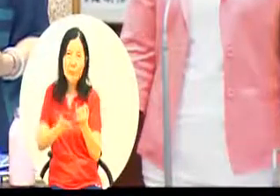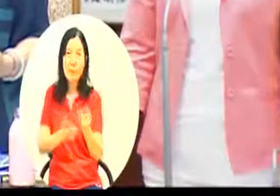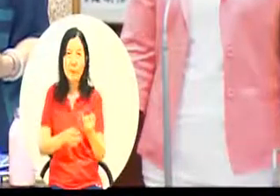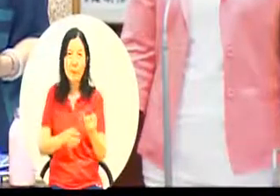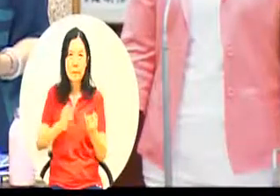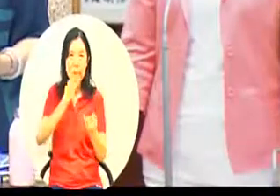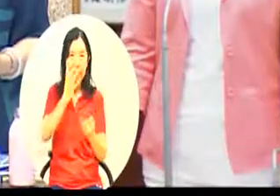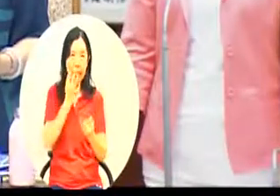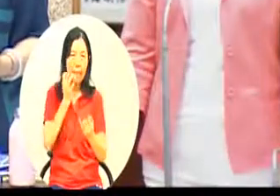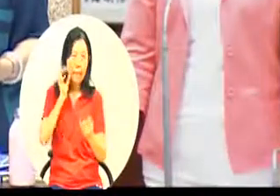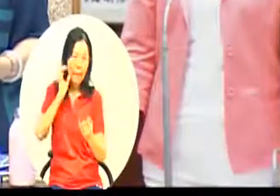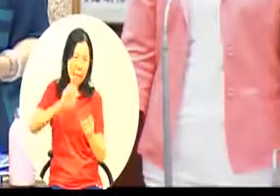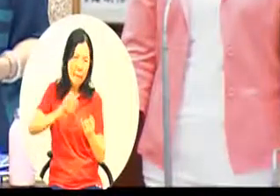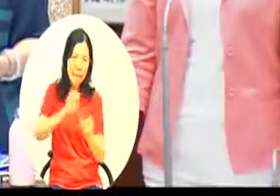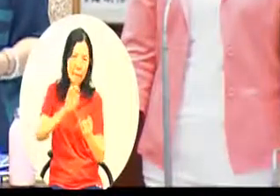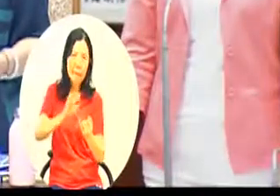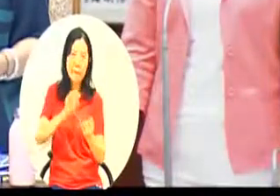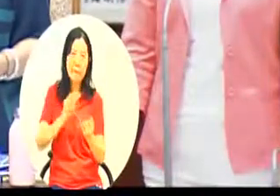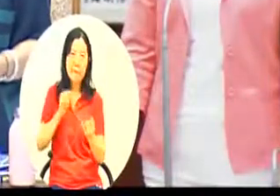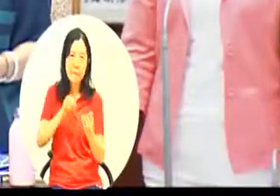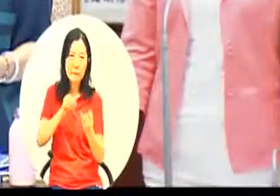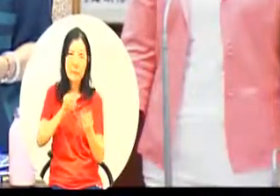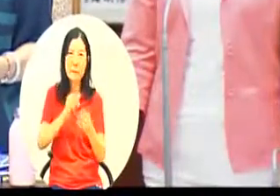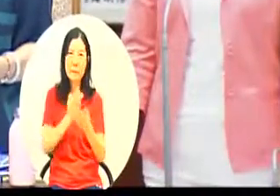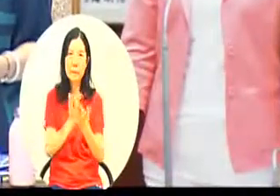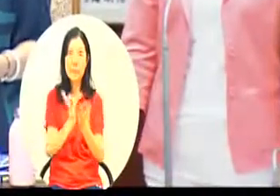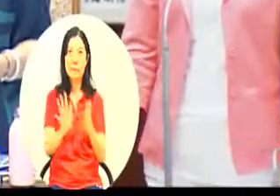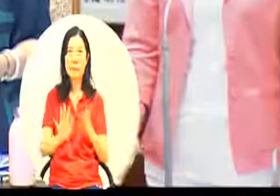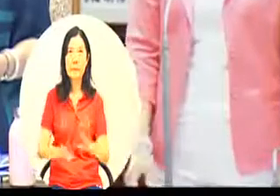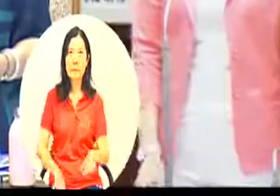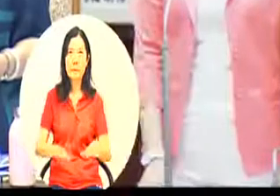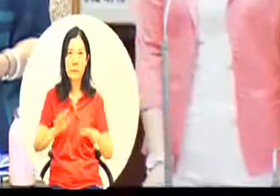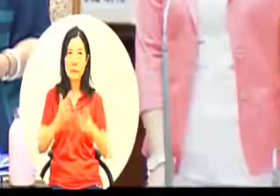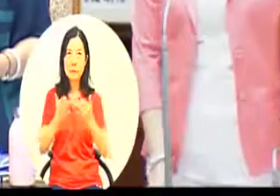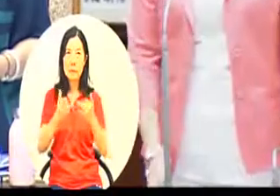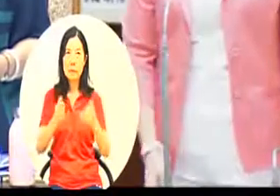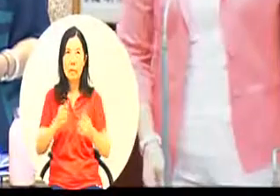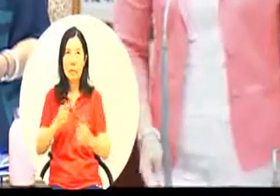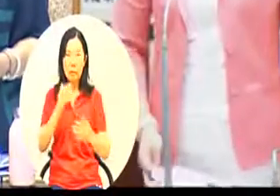凌这些部分的警觉认知哦。所以，现在所有的学生都会